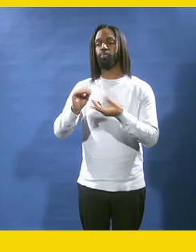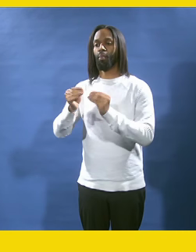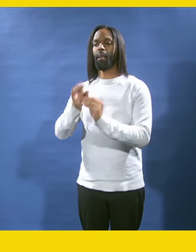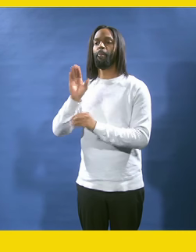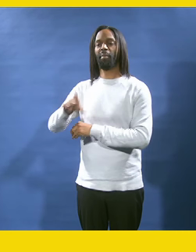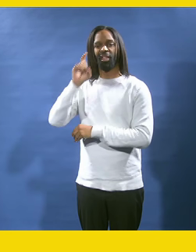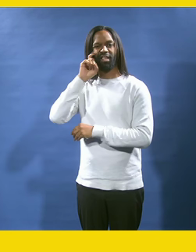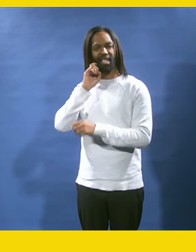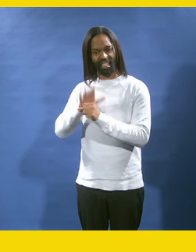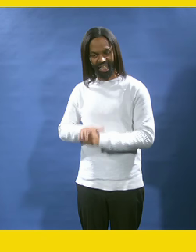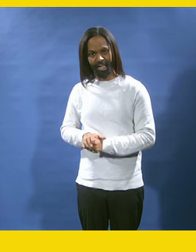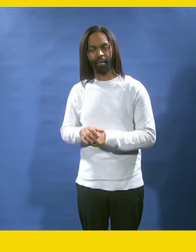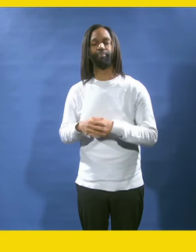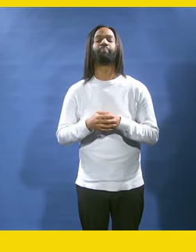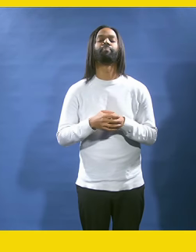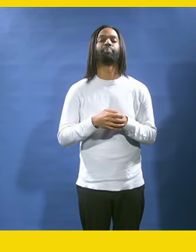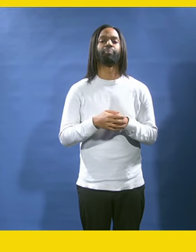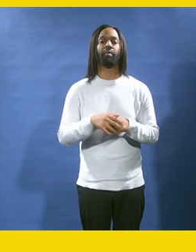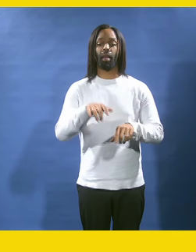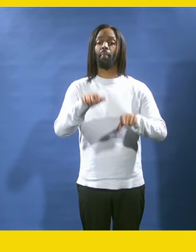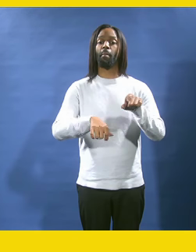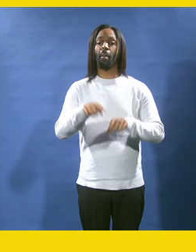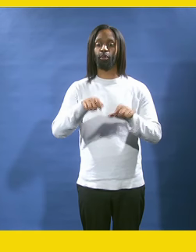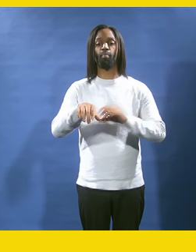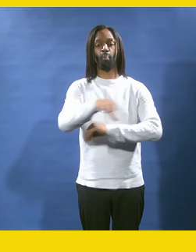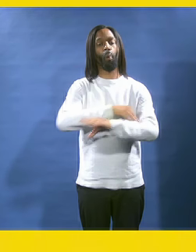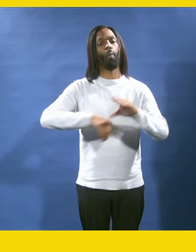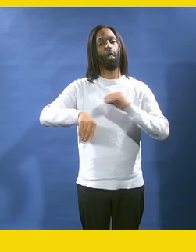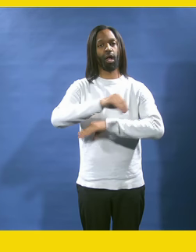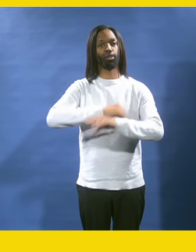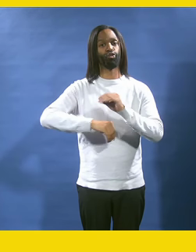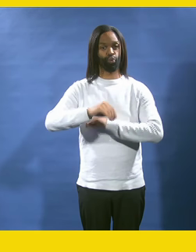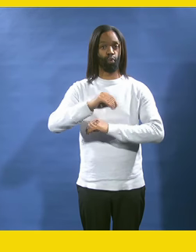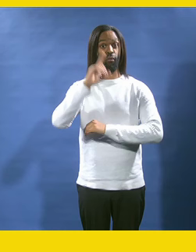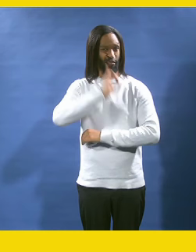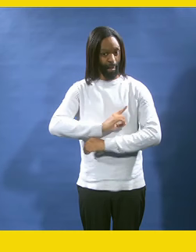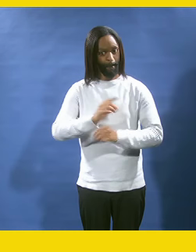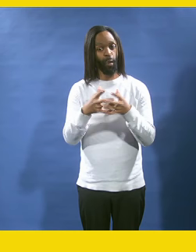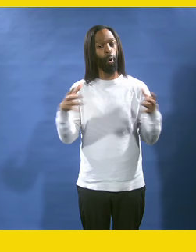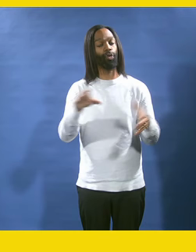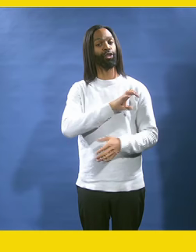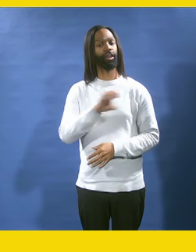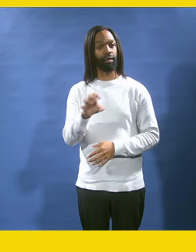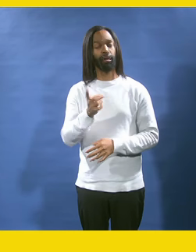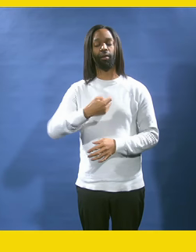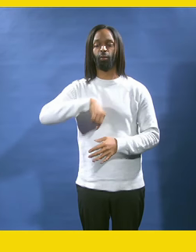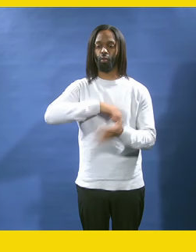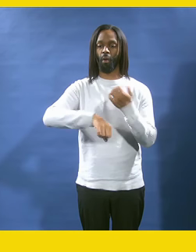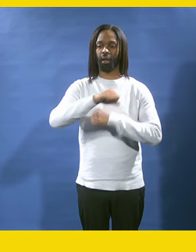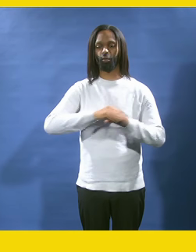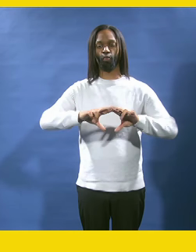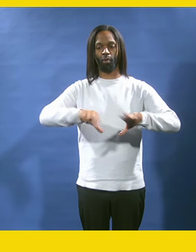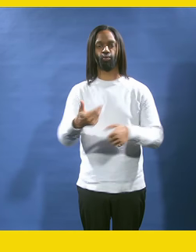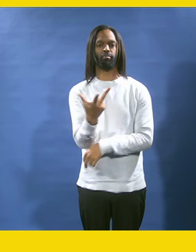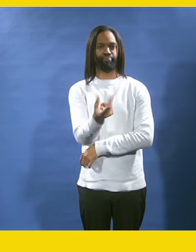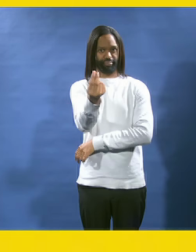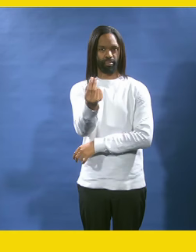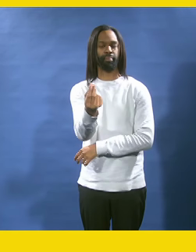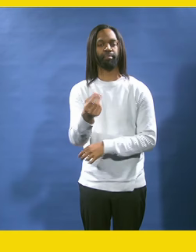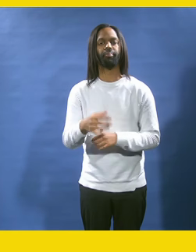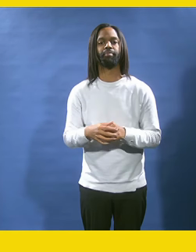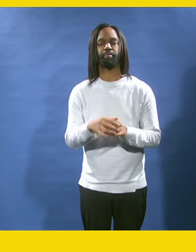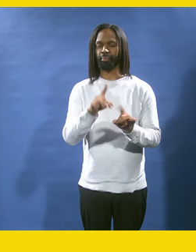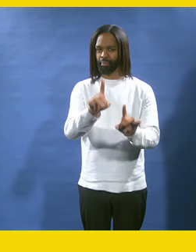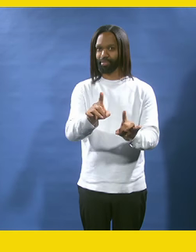sexiste. Pour les habitantes du Grand Est, nous avons conclu une convention tripartite. Et je reviens là